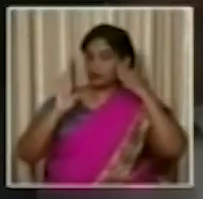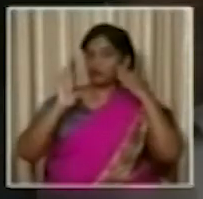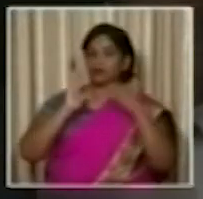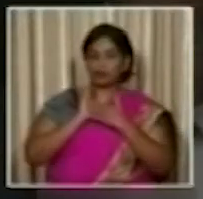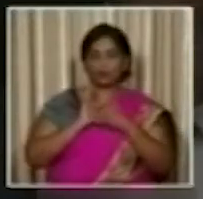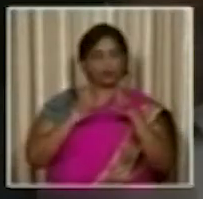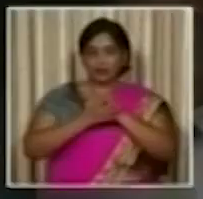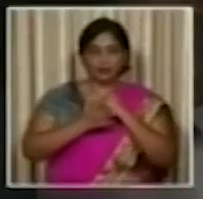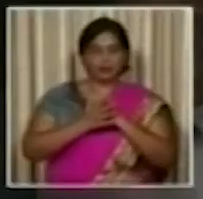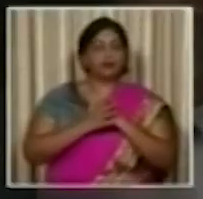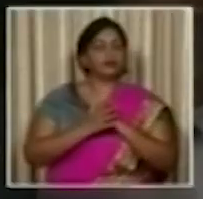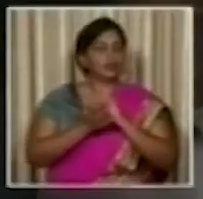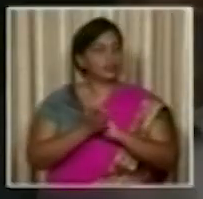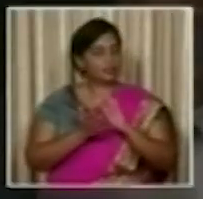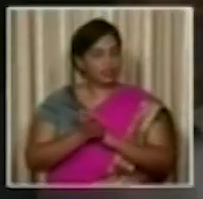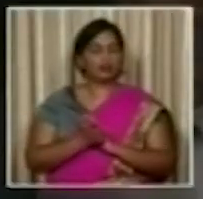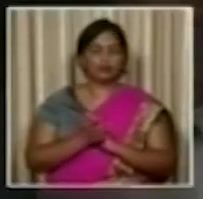காணப்படுகிறது.